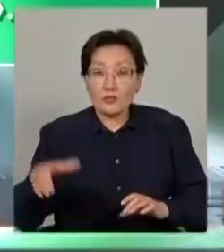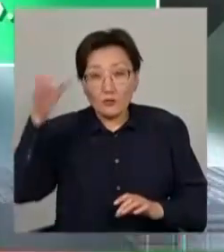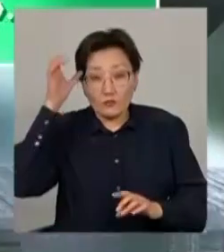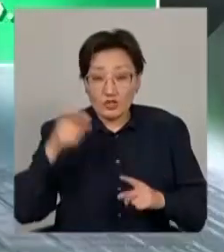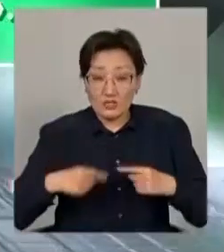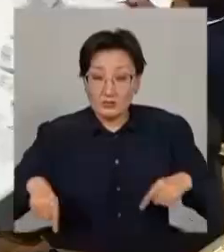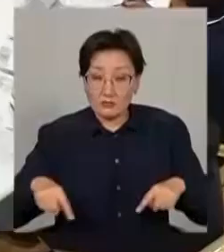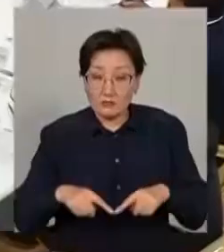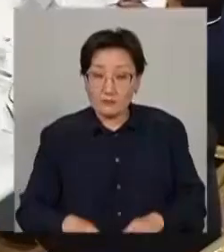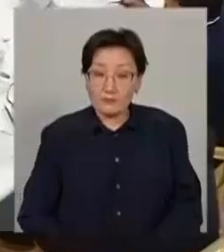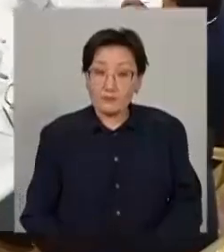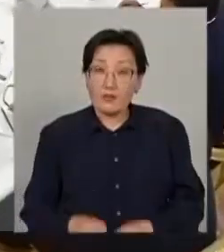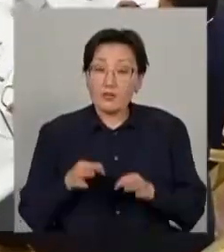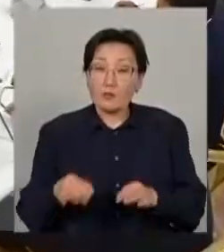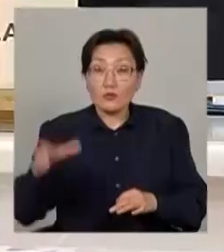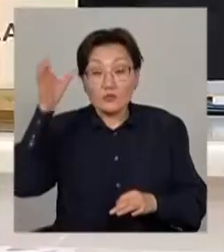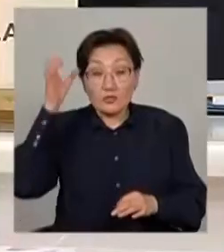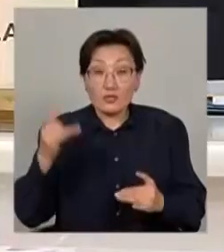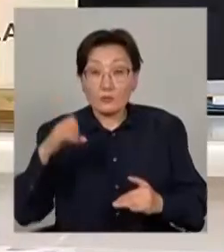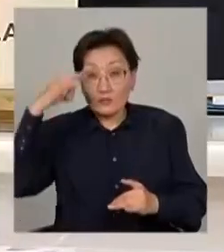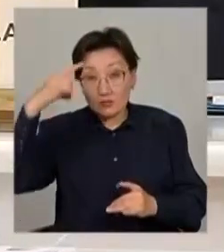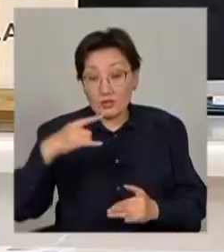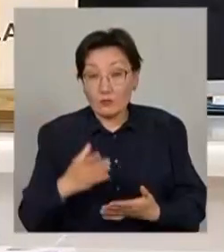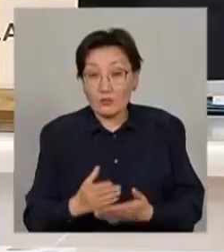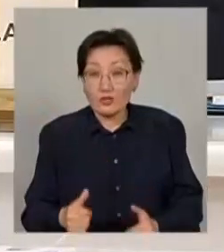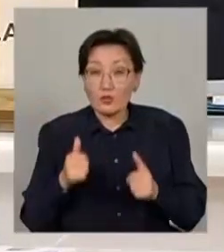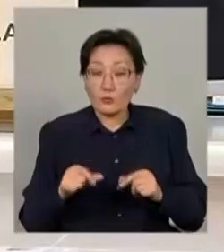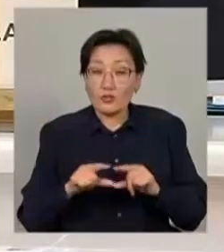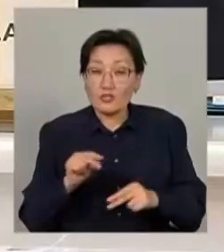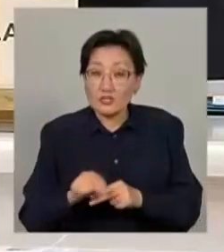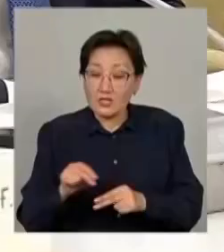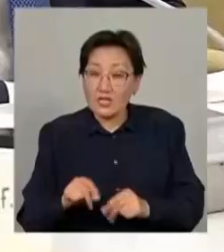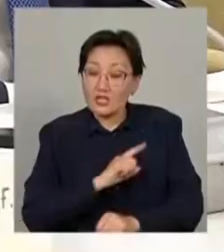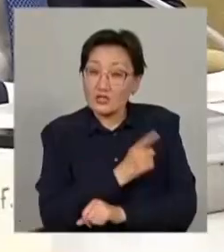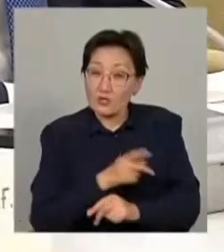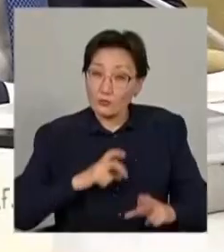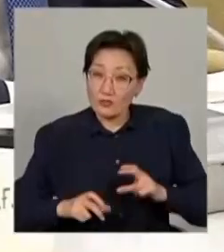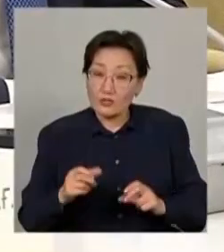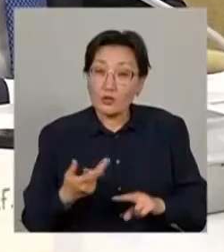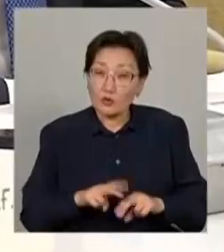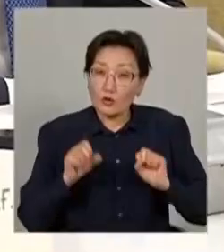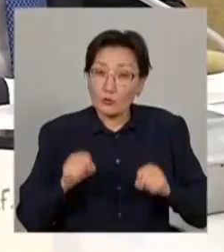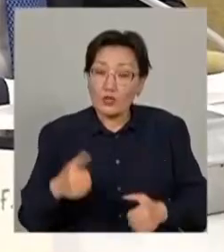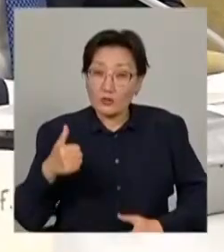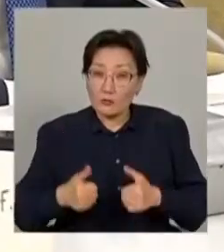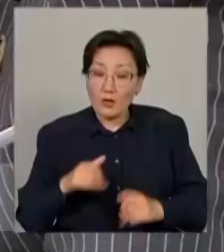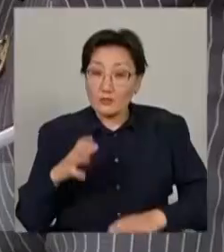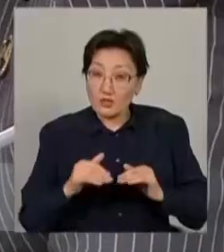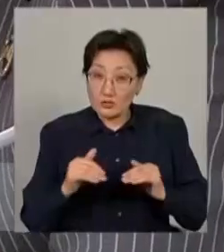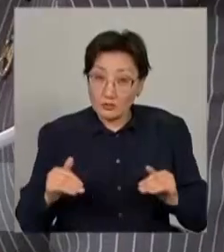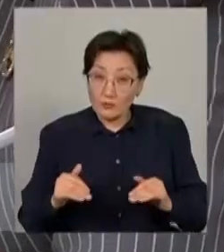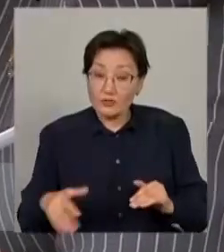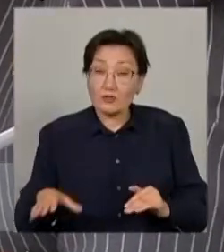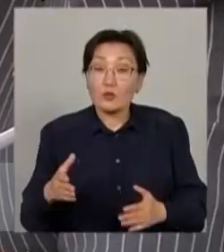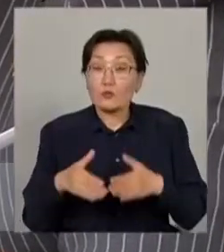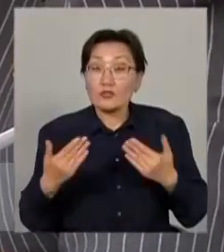центрах по словам учёных сегодня в Казахстане есть хорошие школы и сильный университеты способные конкурировать на международном уровне но